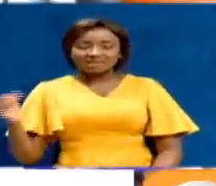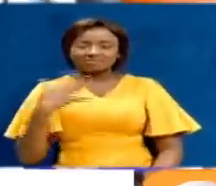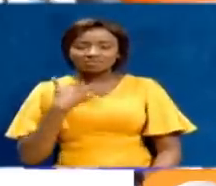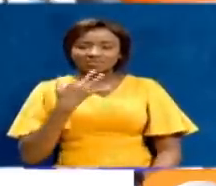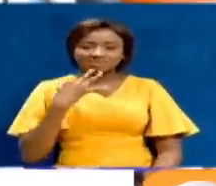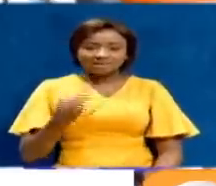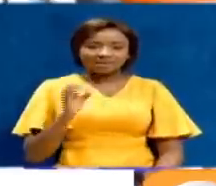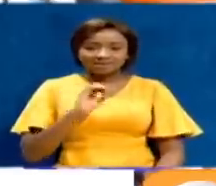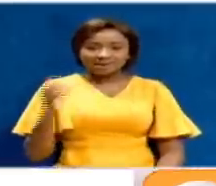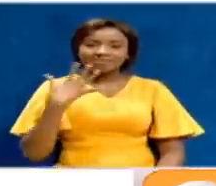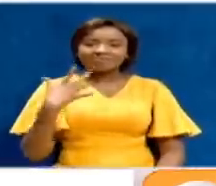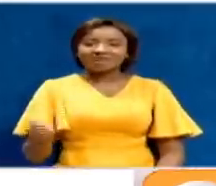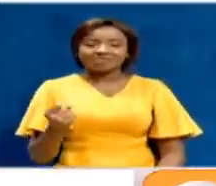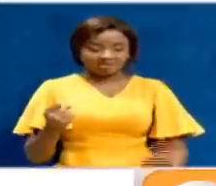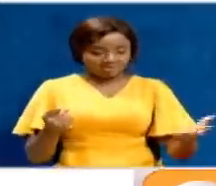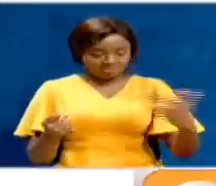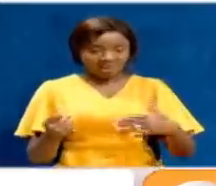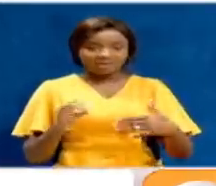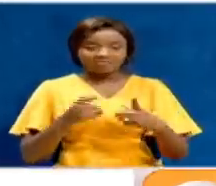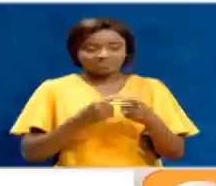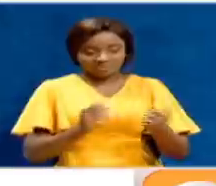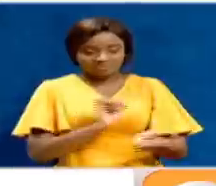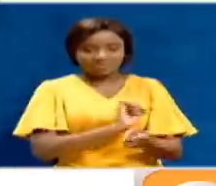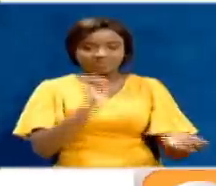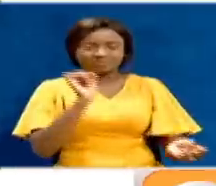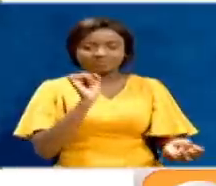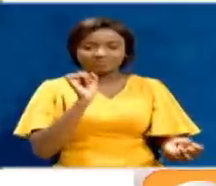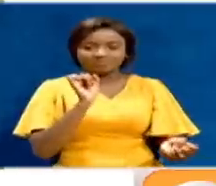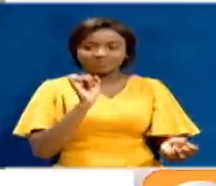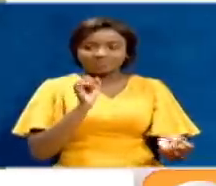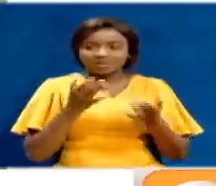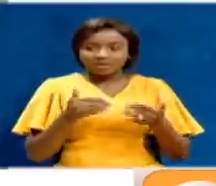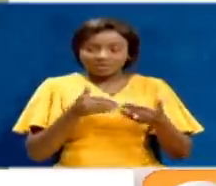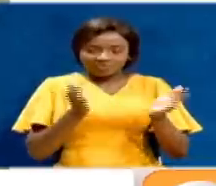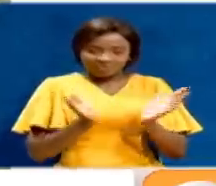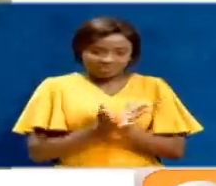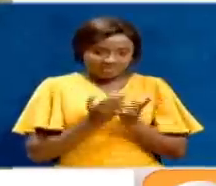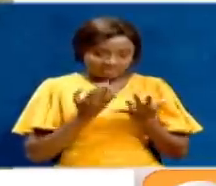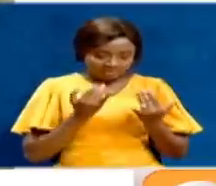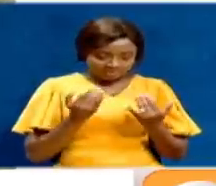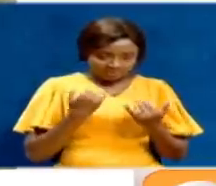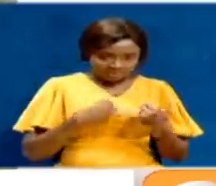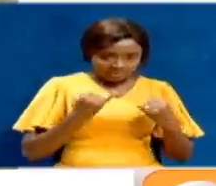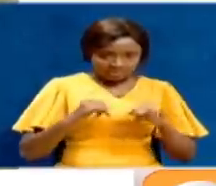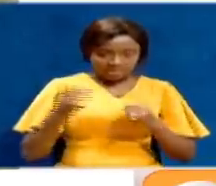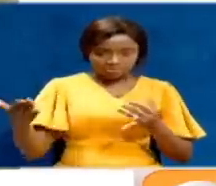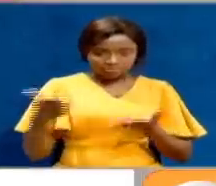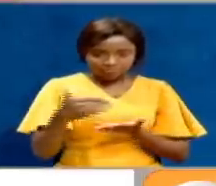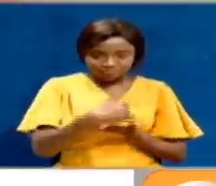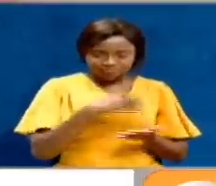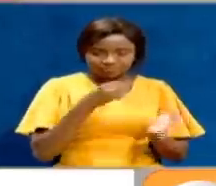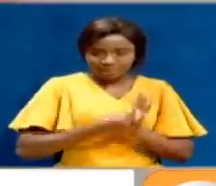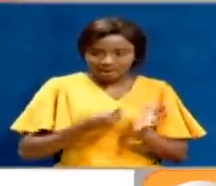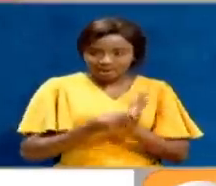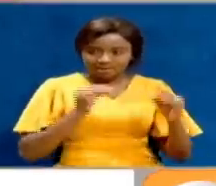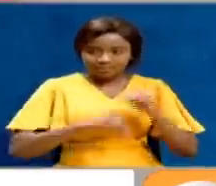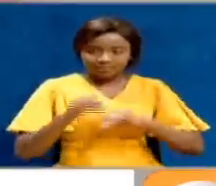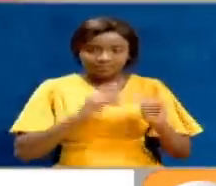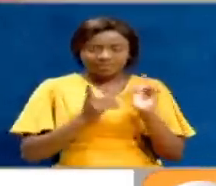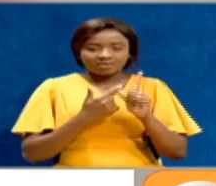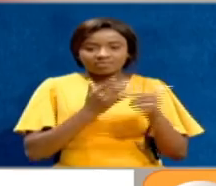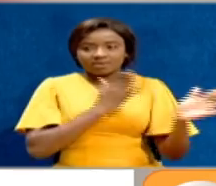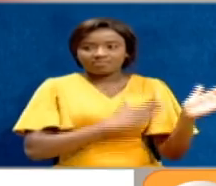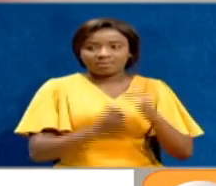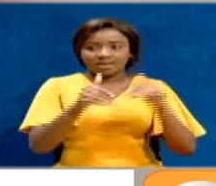300, wanataka 500. Kwa sasa familia ya marehemu inakusanya fedha za kuandaa mazishi, huku ikiwa tayari